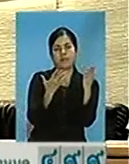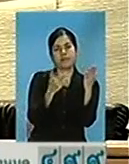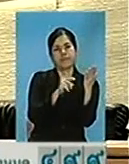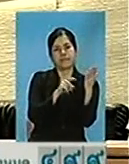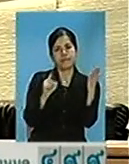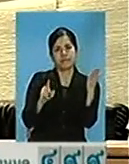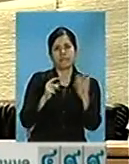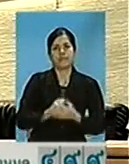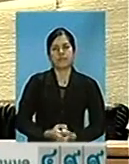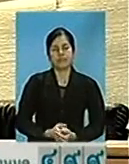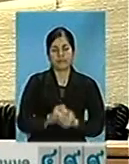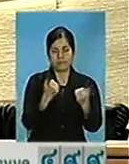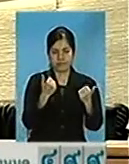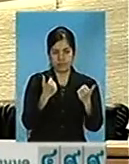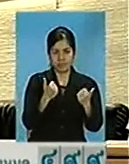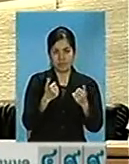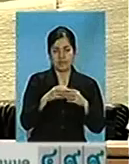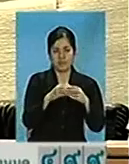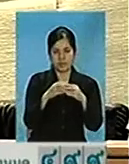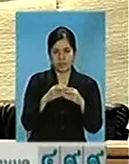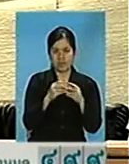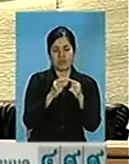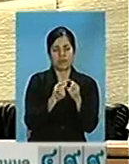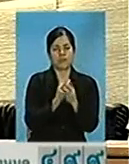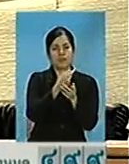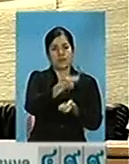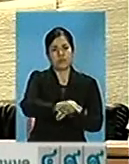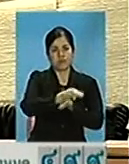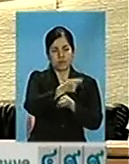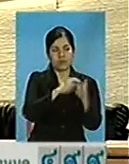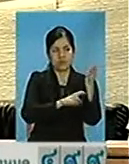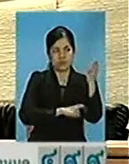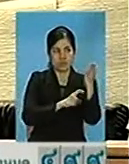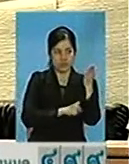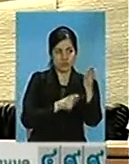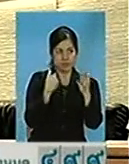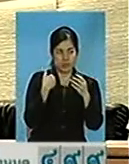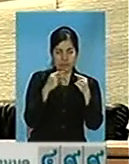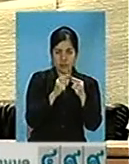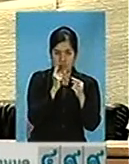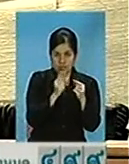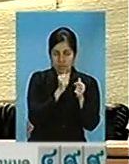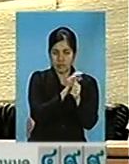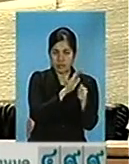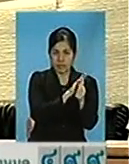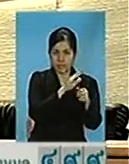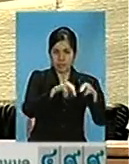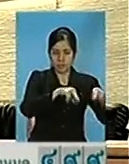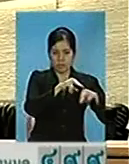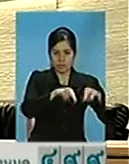เพราะปัจจุบันนั้นพี่น้องชาวสวนยางควรได้รับการดูแลจากรัฐบา